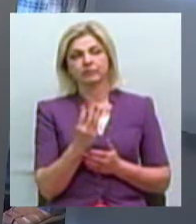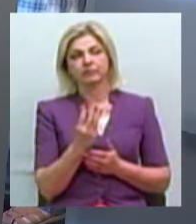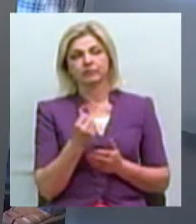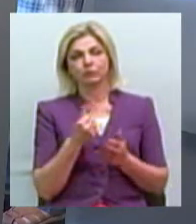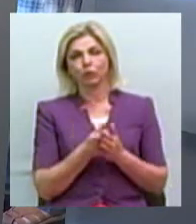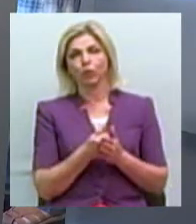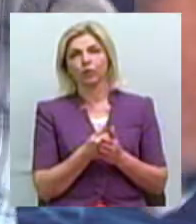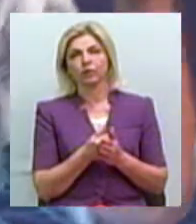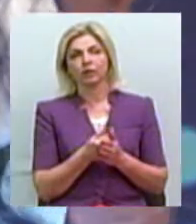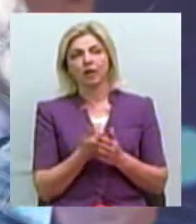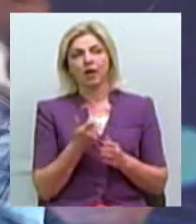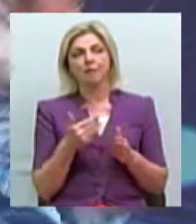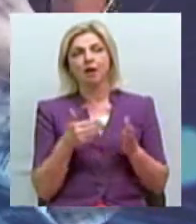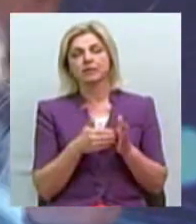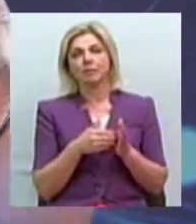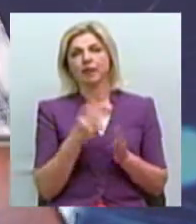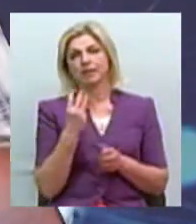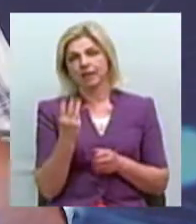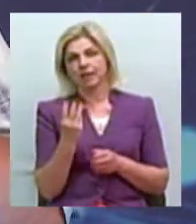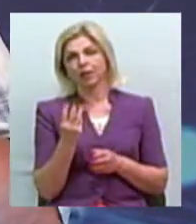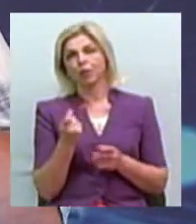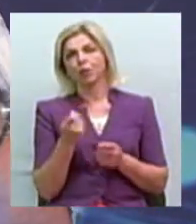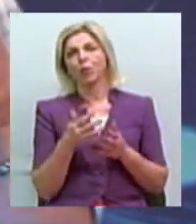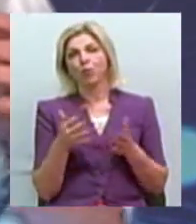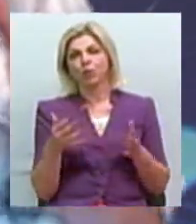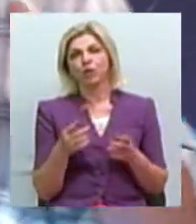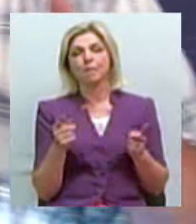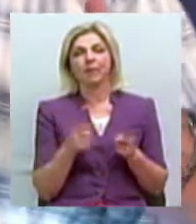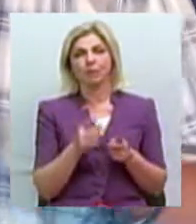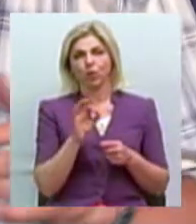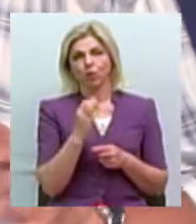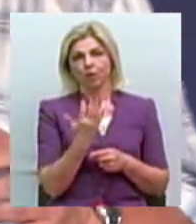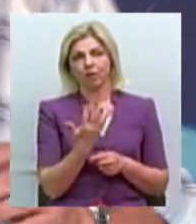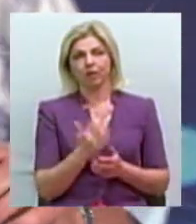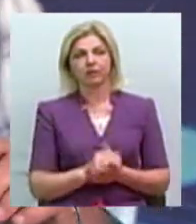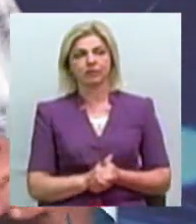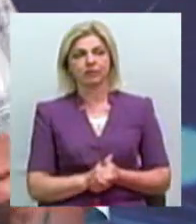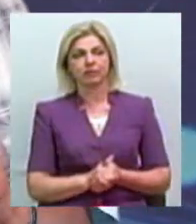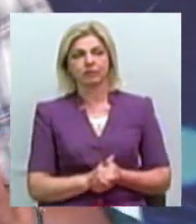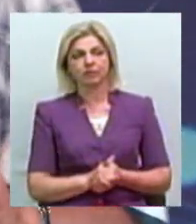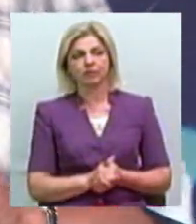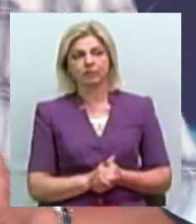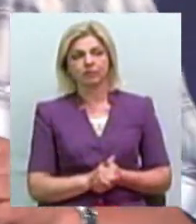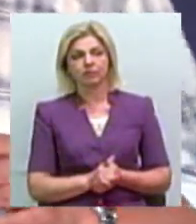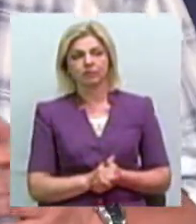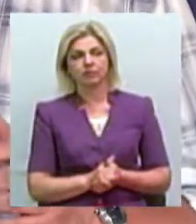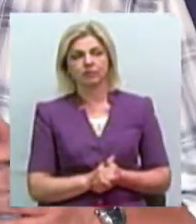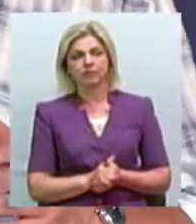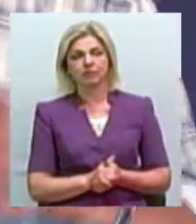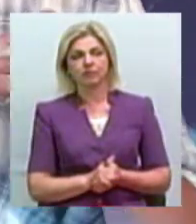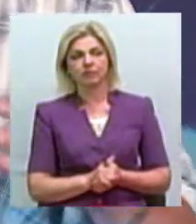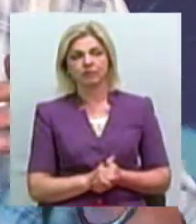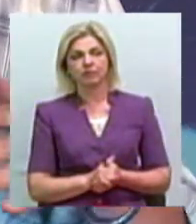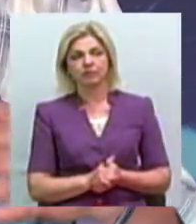значит, максимальный 3, чуть больше, минимальный 0,5. Вот. И после